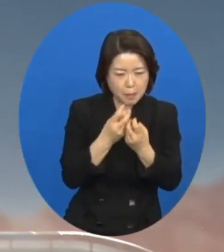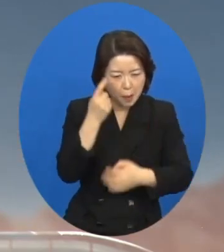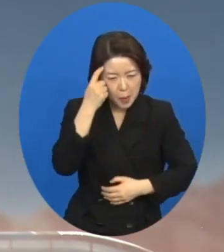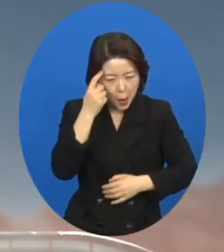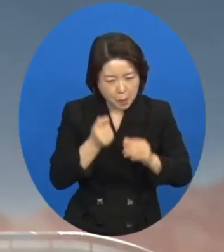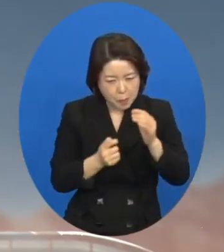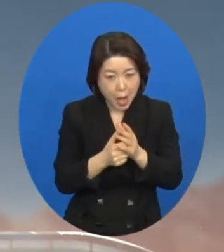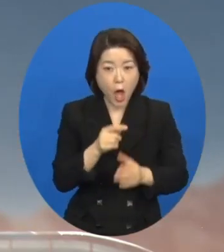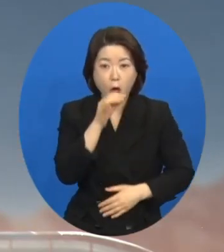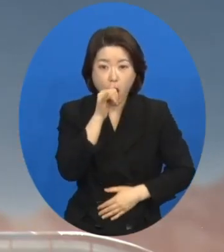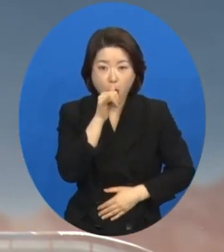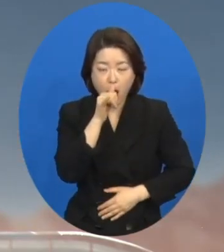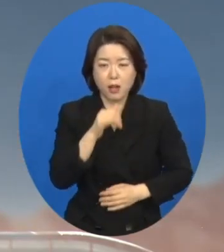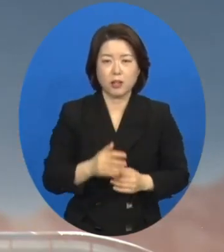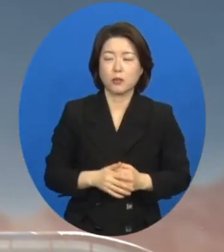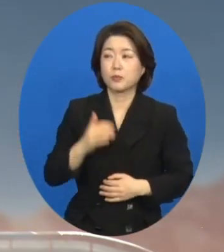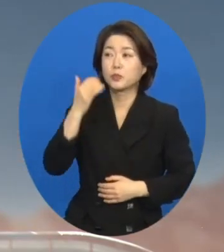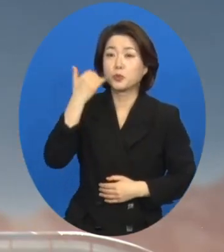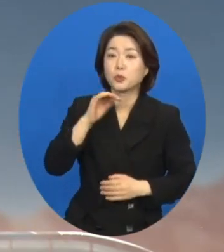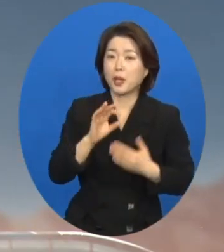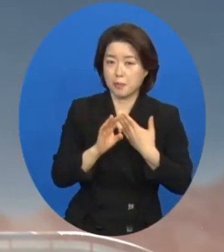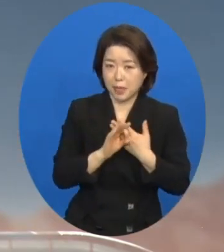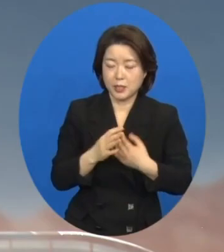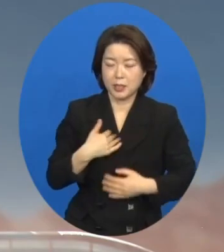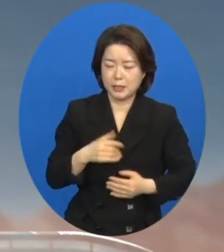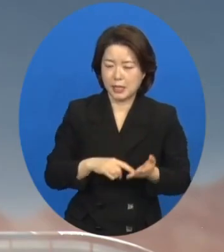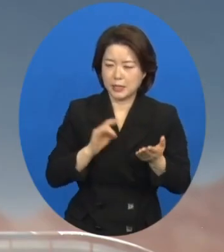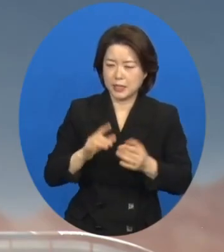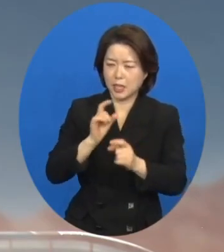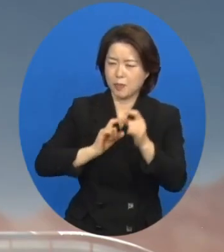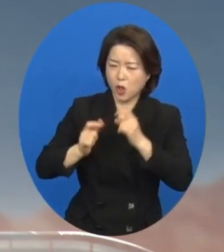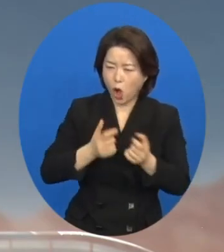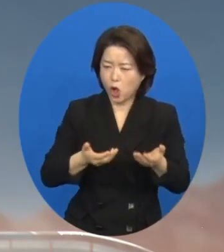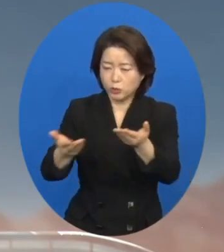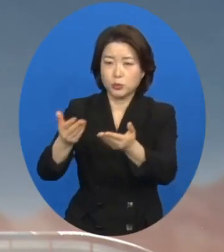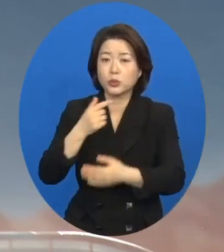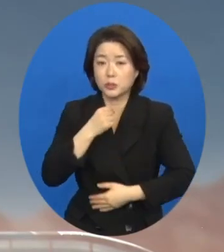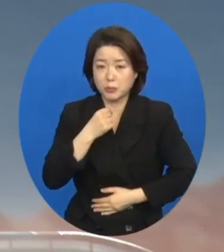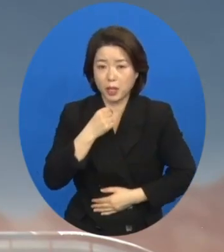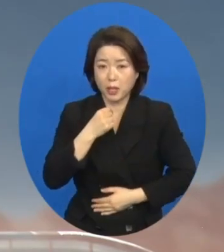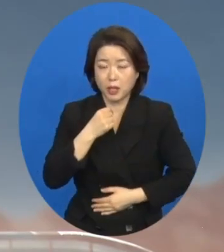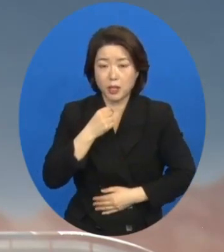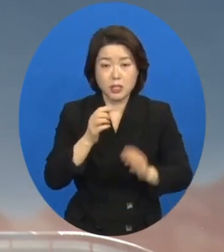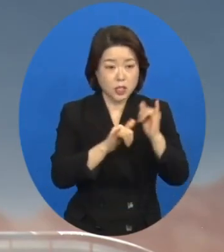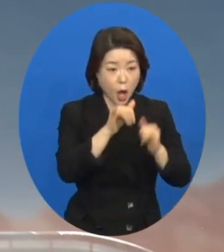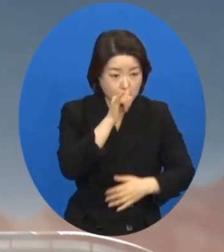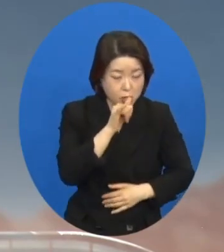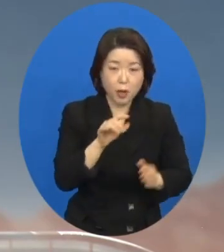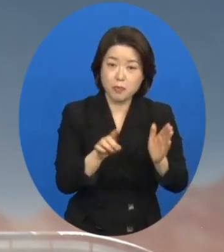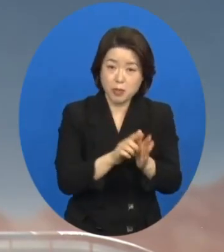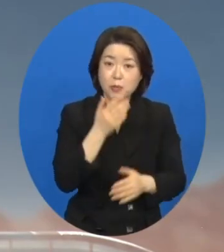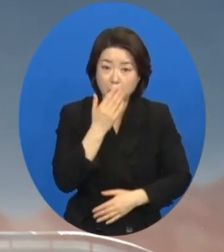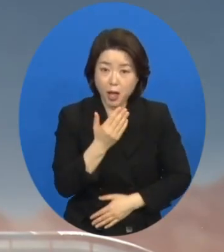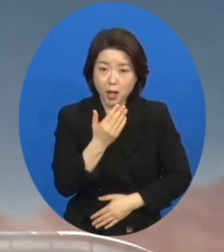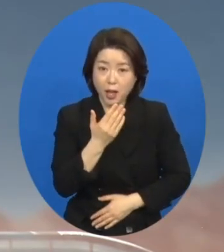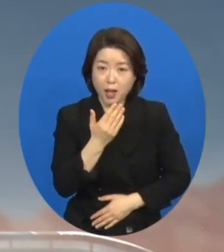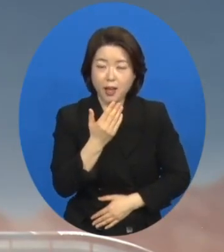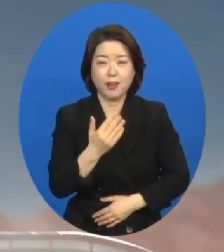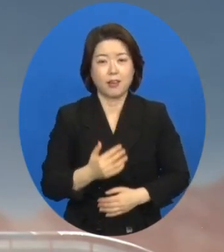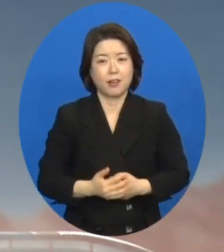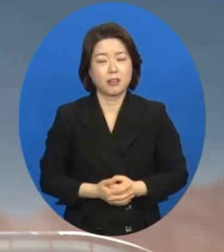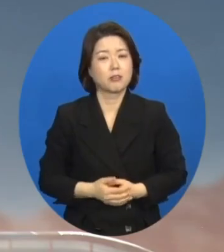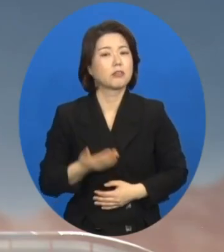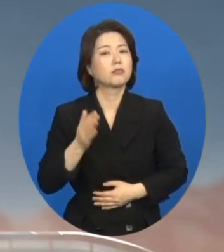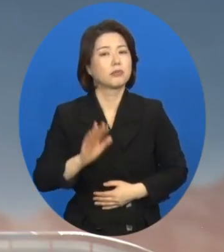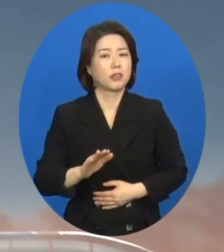내려고 하지 않겠습니까? 누군가가 만일 나는 세금을 더 내고 싶다 라고 하는 분 여러분 있다면 믿으시겠습니까?